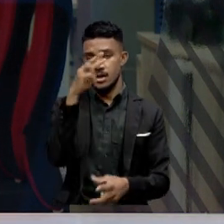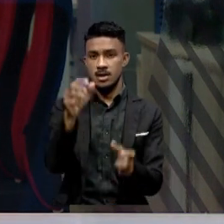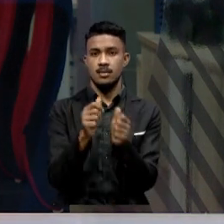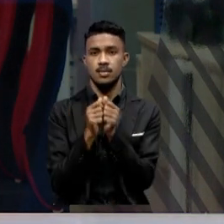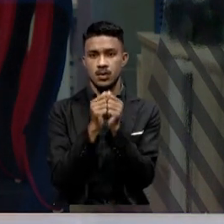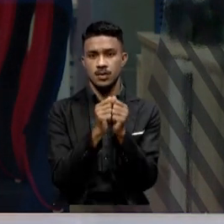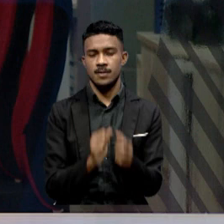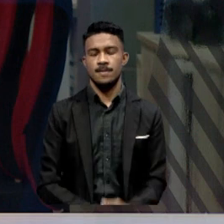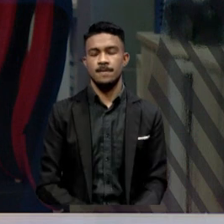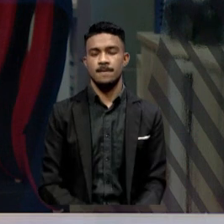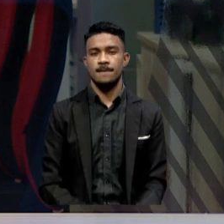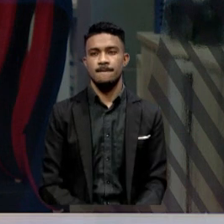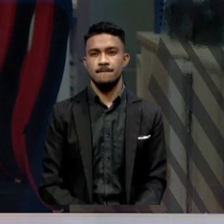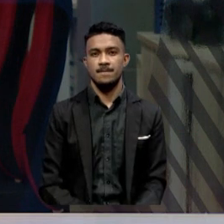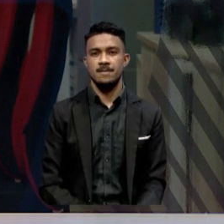toke.